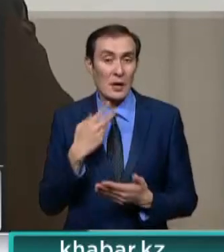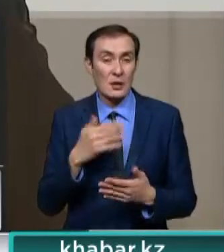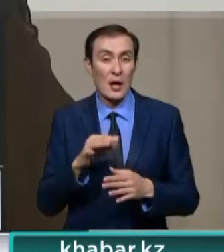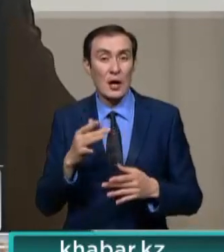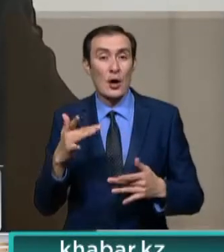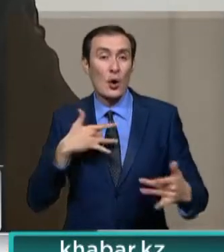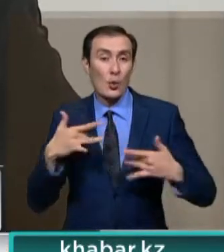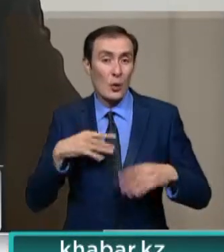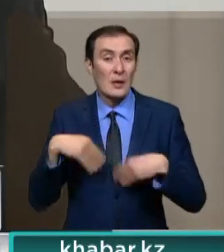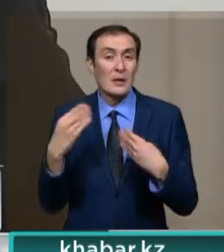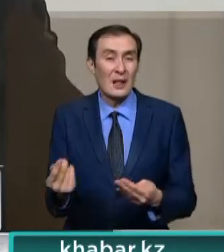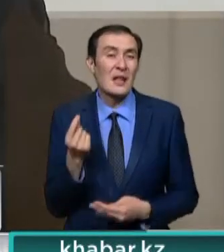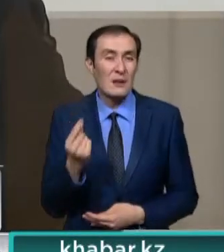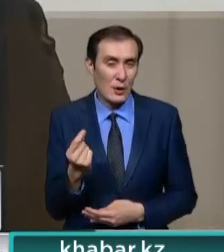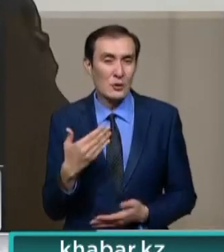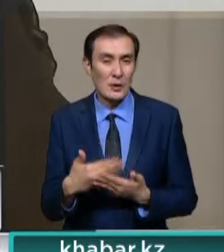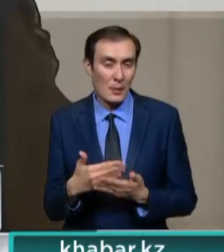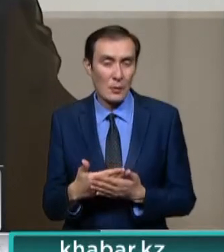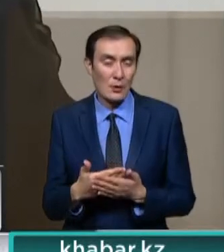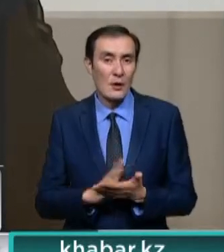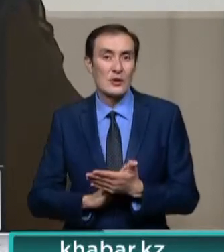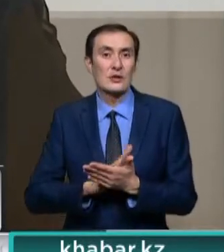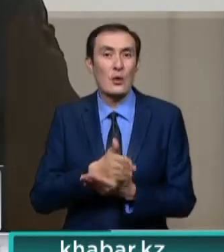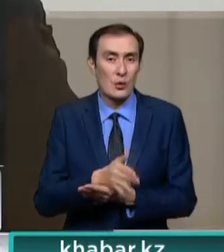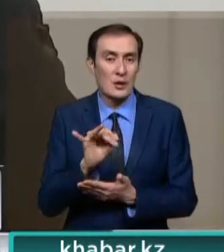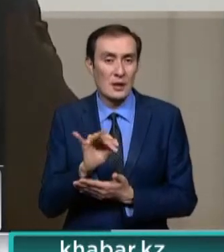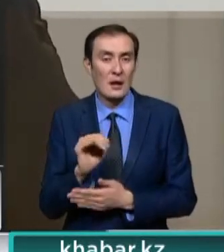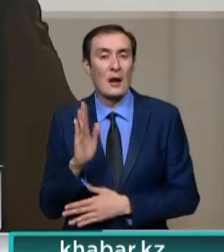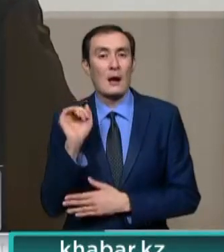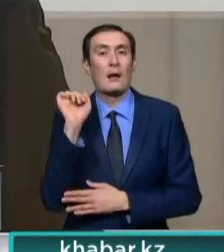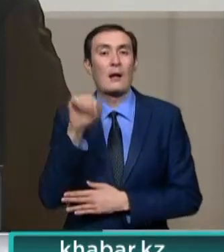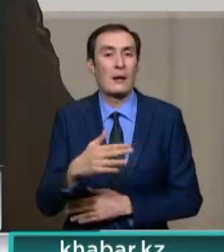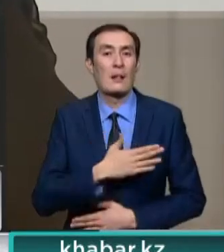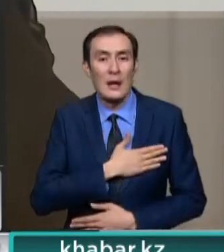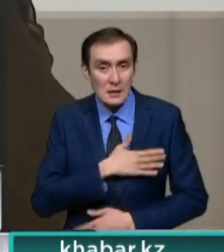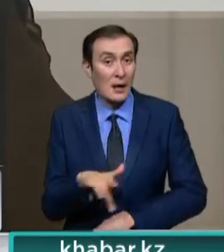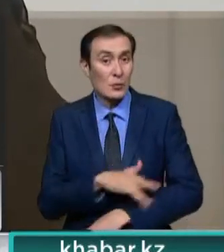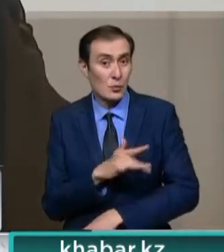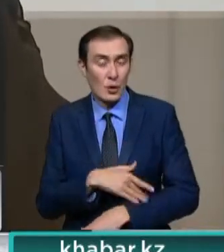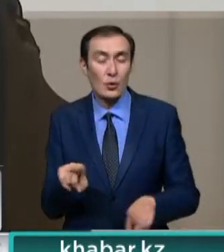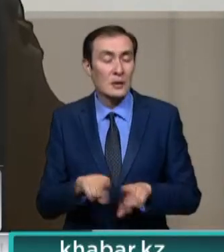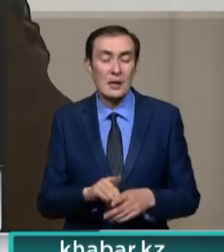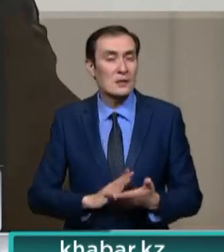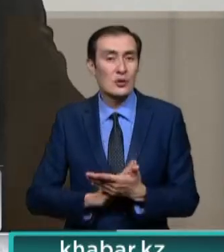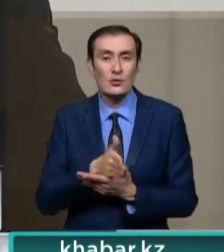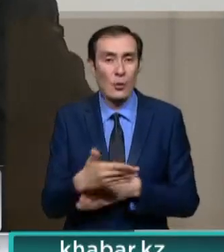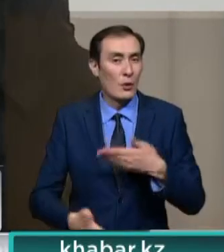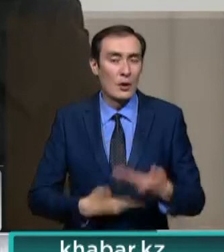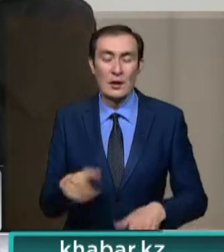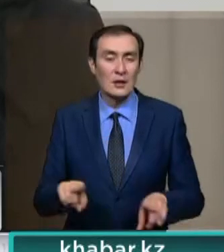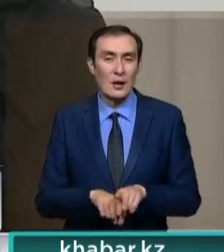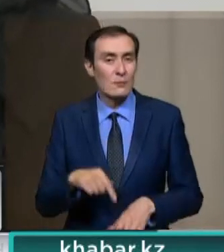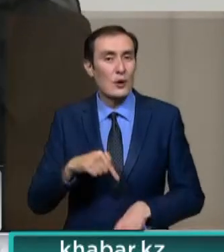роль незначительную дала. Там он заходит и кланяется просто как слуга, но он и так зашел, этот мальчик, так